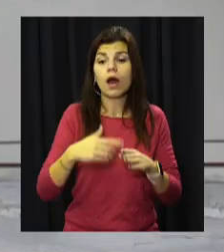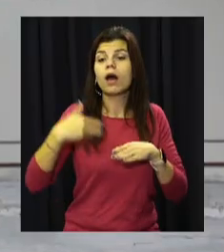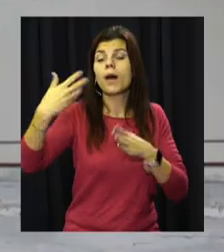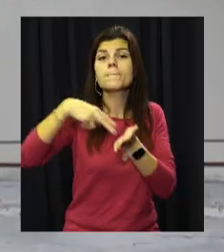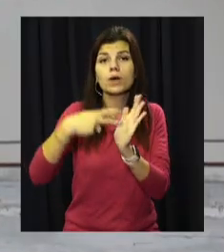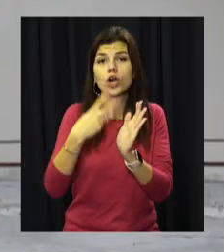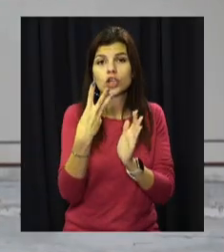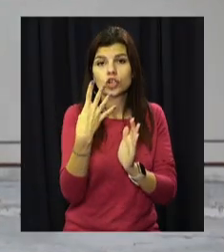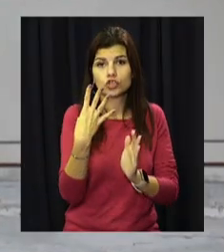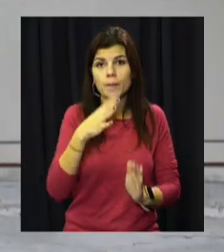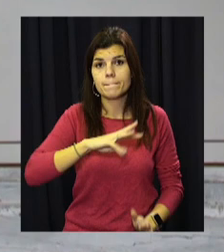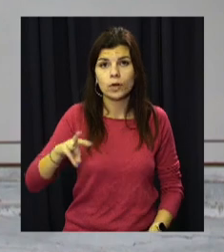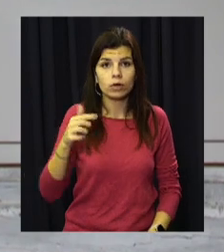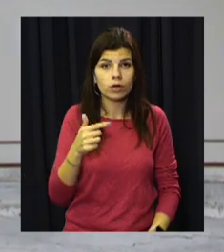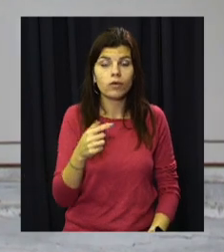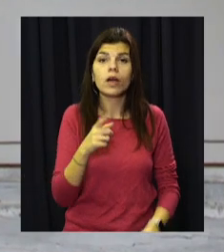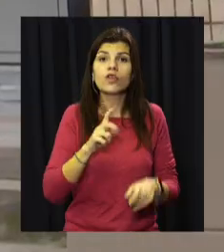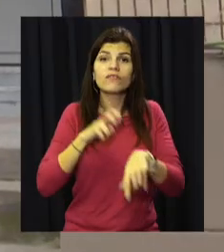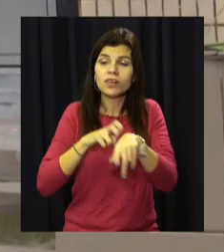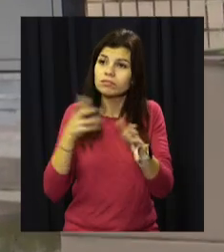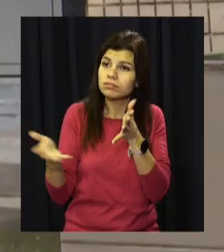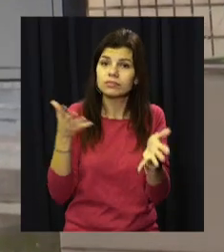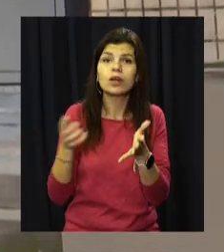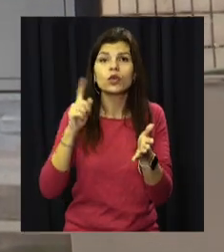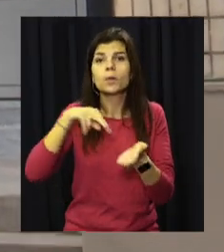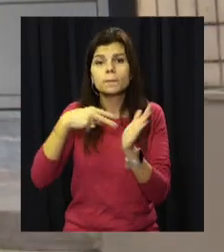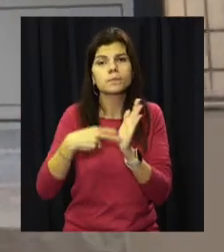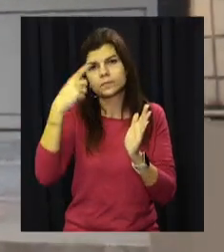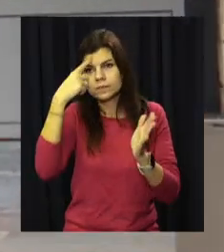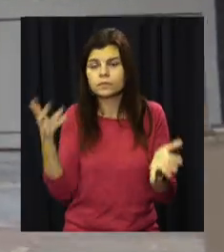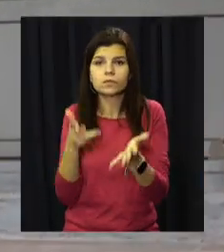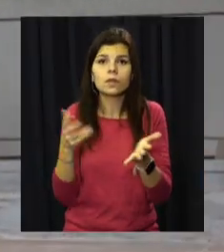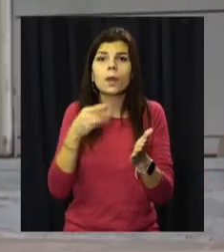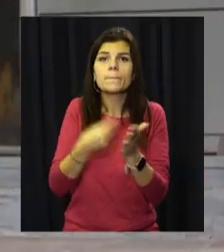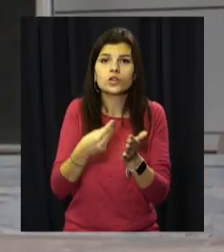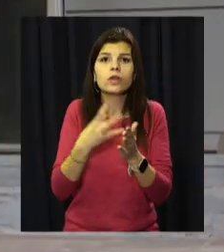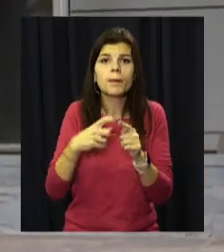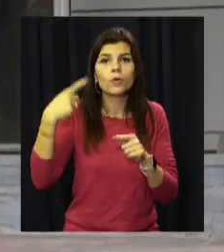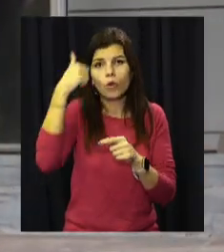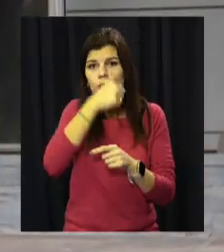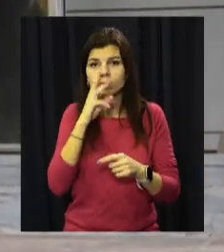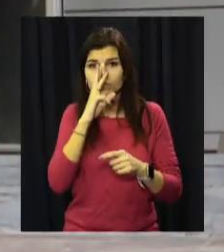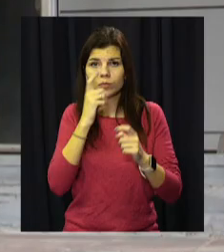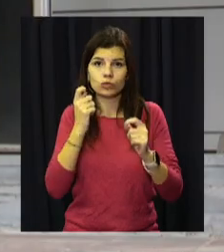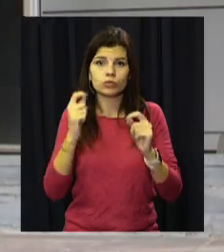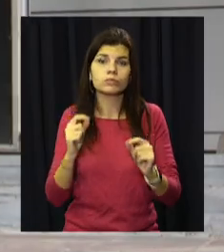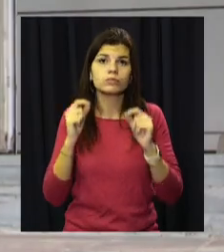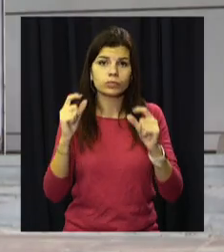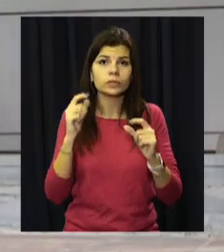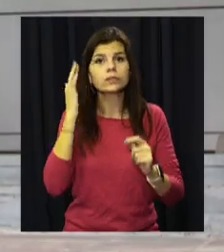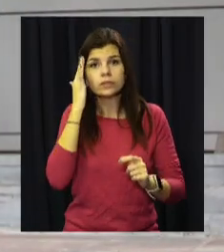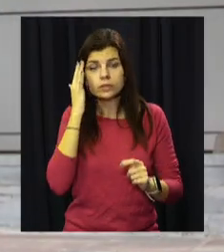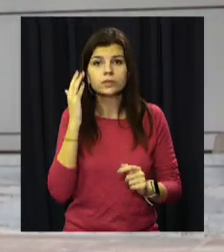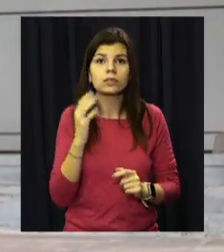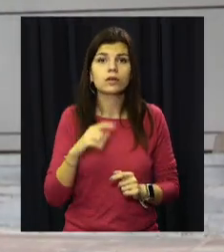мільйони. Кошти на підтримку та заохочення медиків заклали також урядовці в проєкті бюджету на наступний рік. Зокрема, передбачено